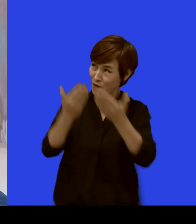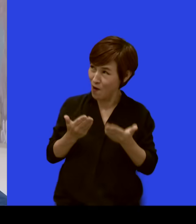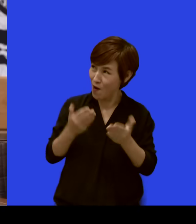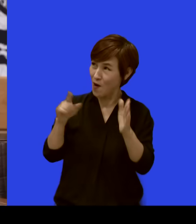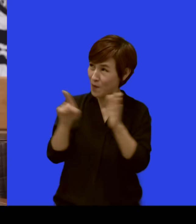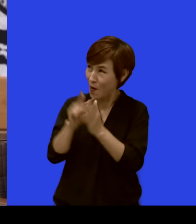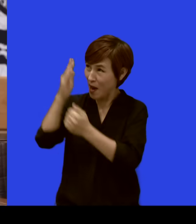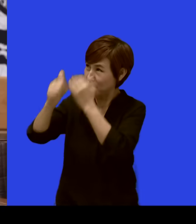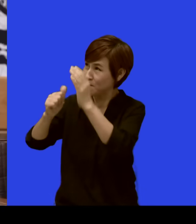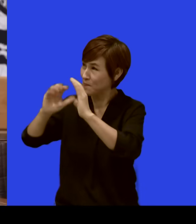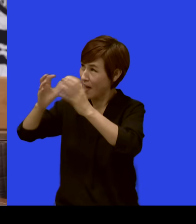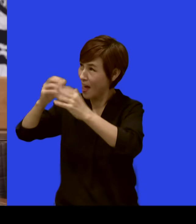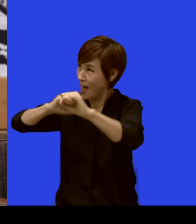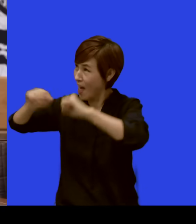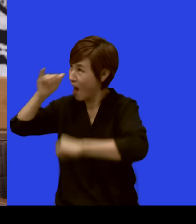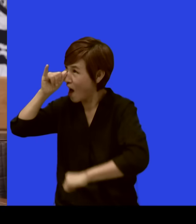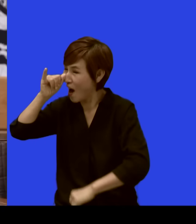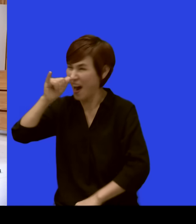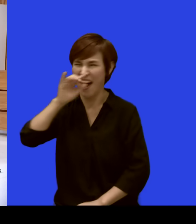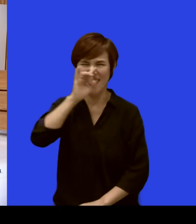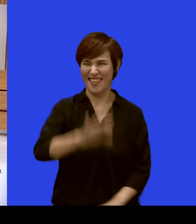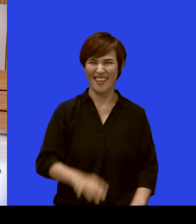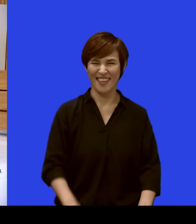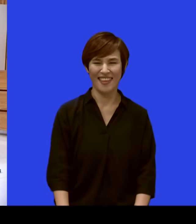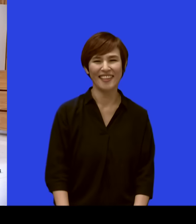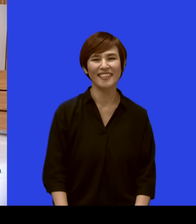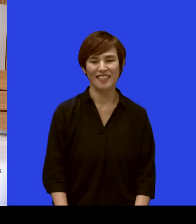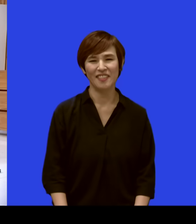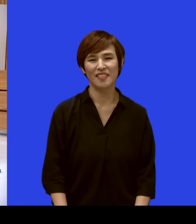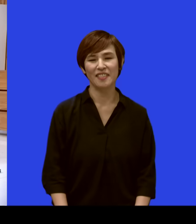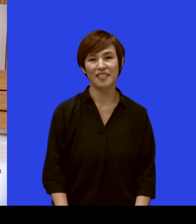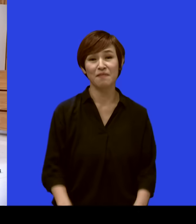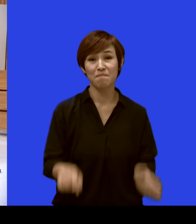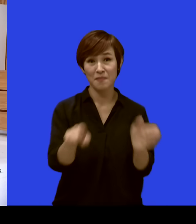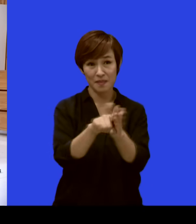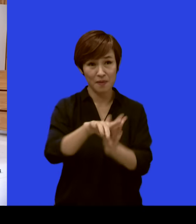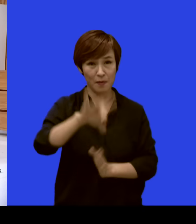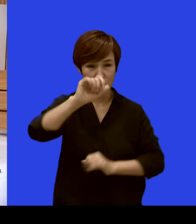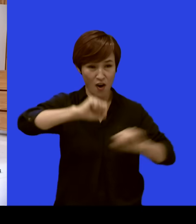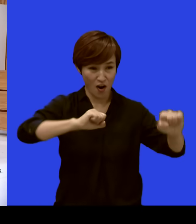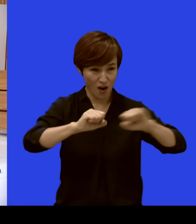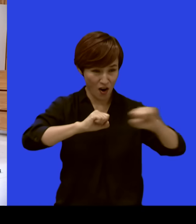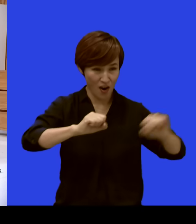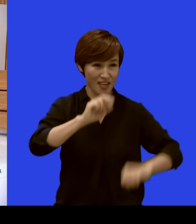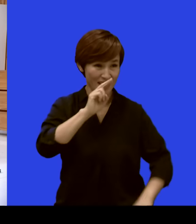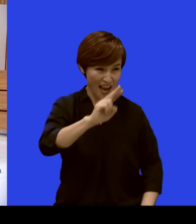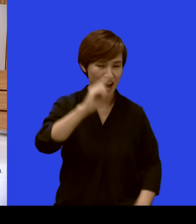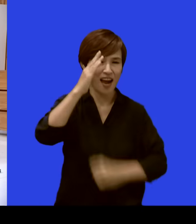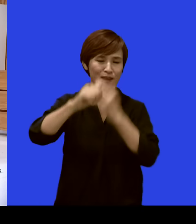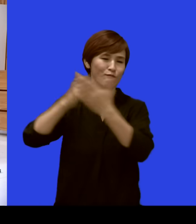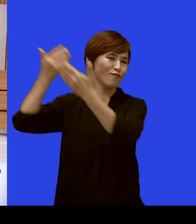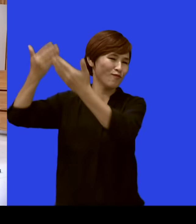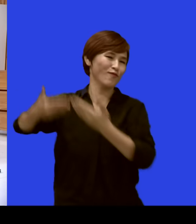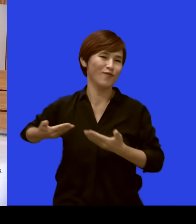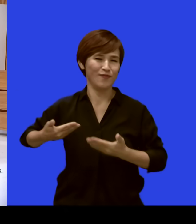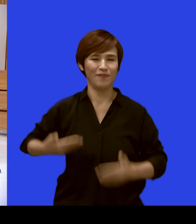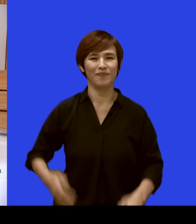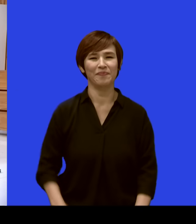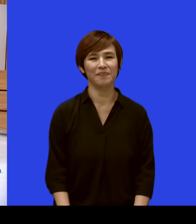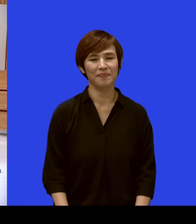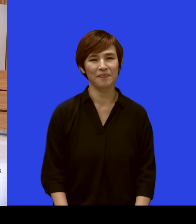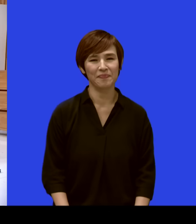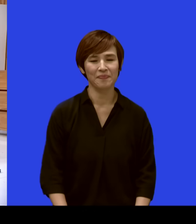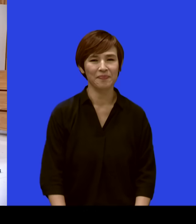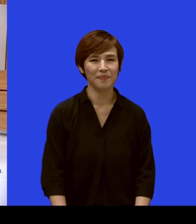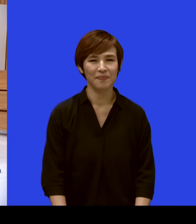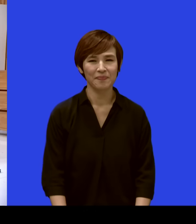바뀐 거죠. 그죠. 저 신앙은 선불제입니다. 그래요? 먼저 내야 돼요. 먼저 내요. 네, 그래서 말씀하신 후불제거든요. 먹어보고 맛있으면